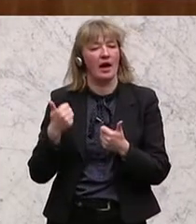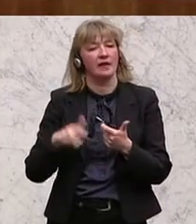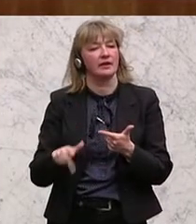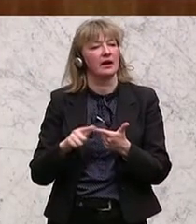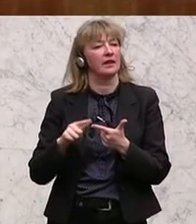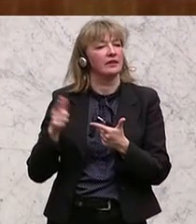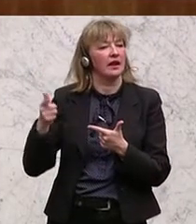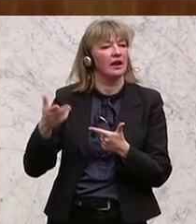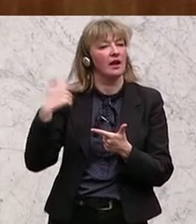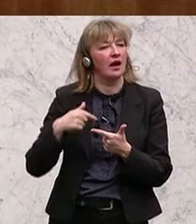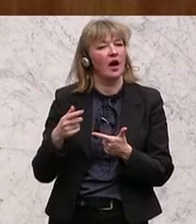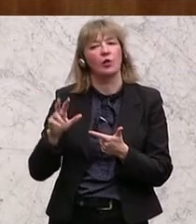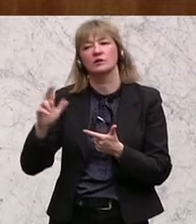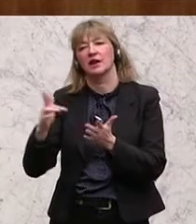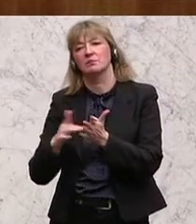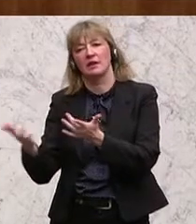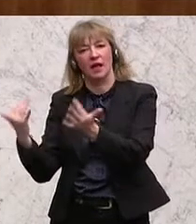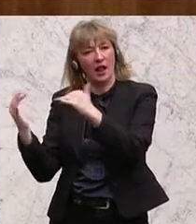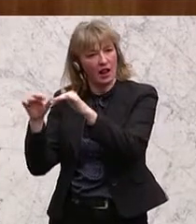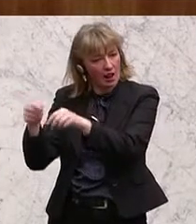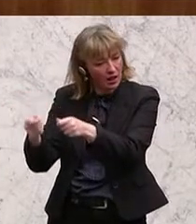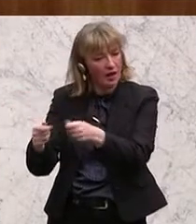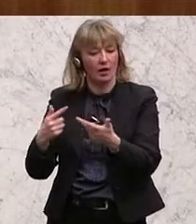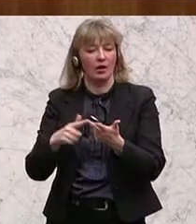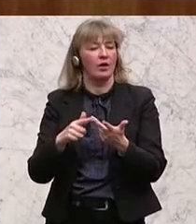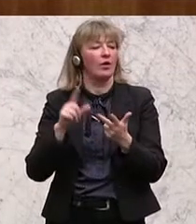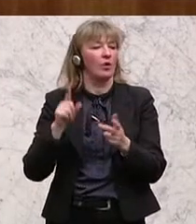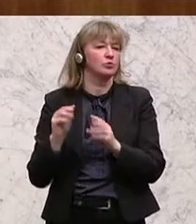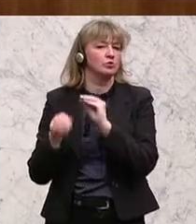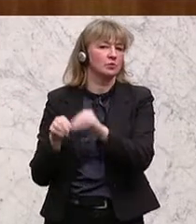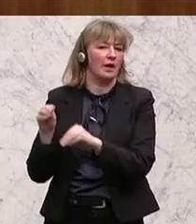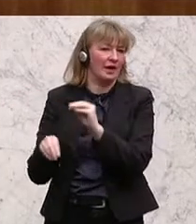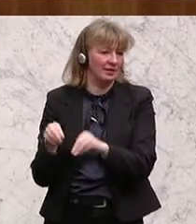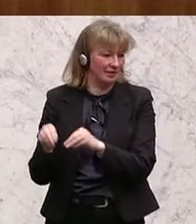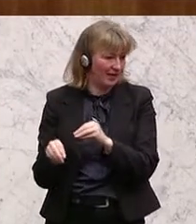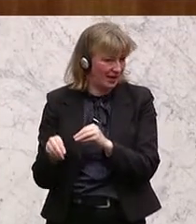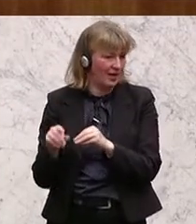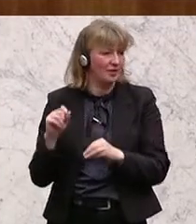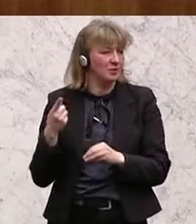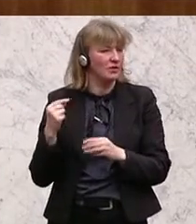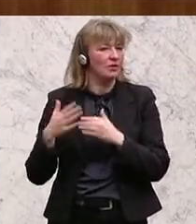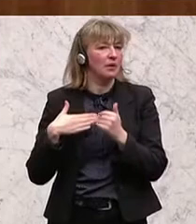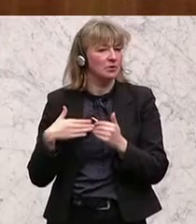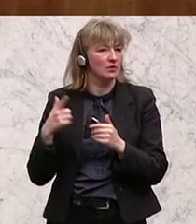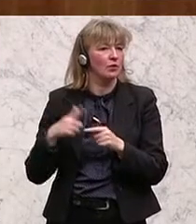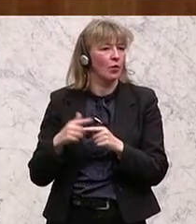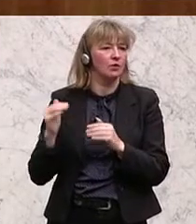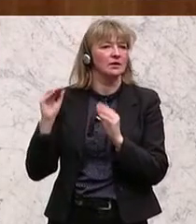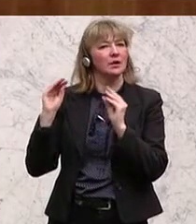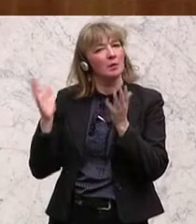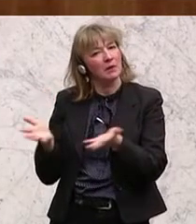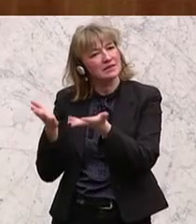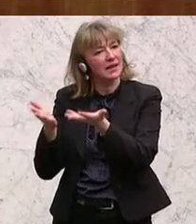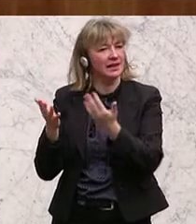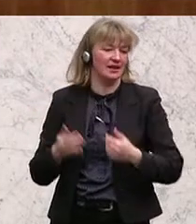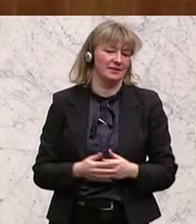Drittel Akquise von Drittmitteln und einem Drittel von Spenden, insbesondere von Absolventen und Mäzenen. Wir haben heute schon